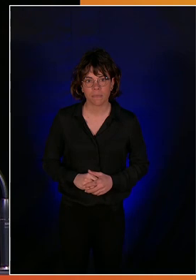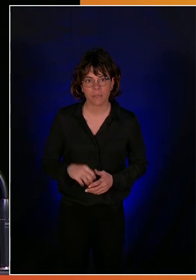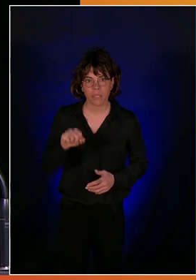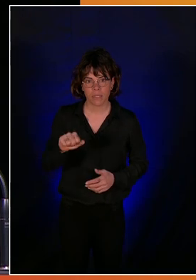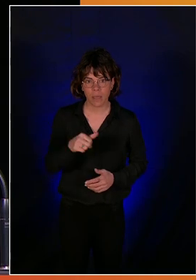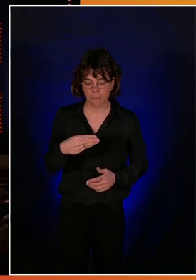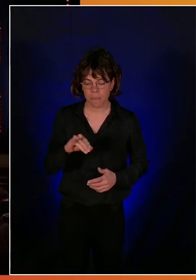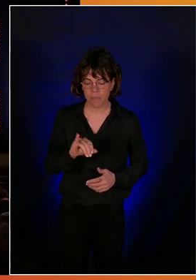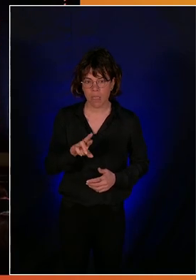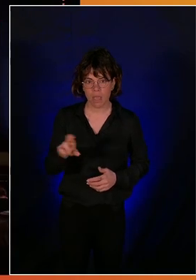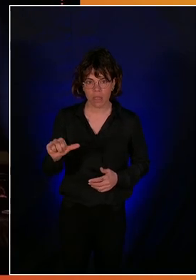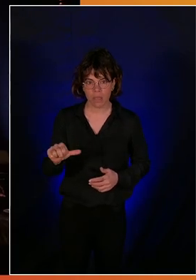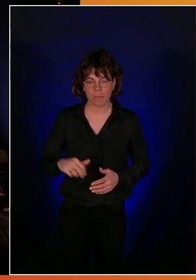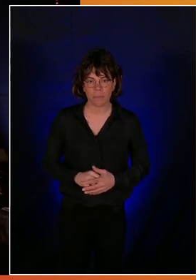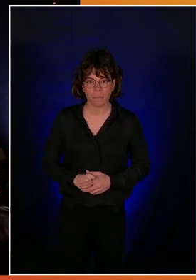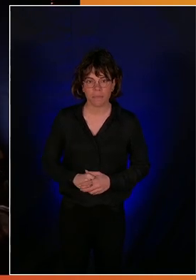Samira Scherfi,